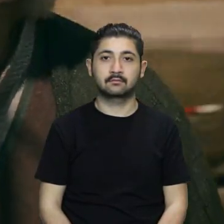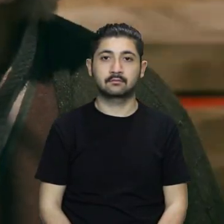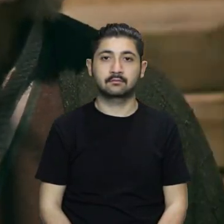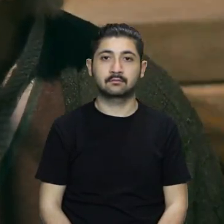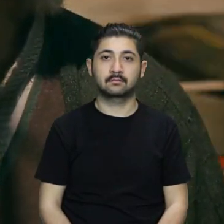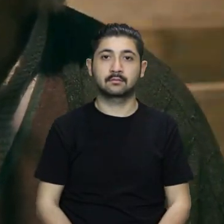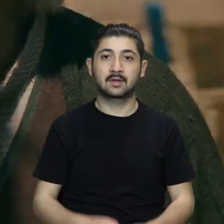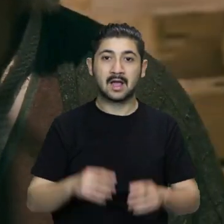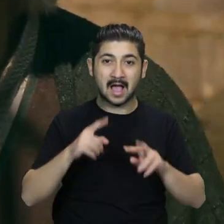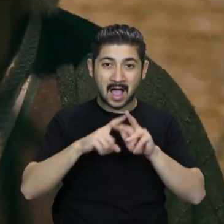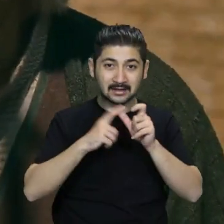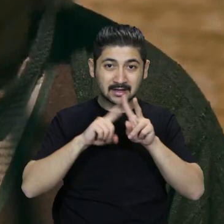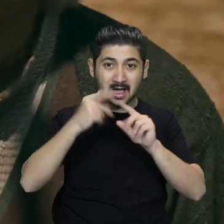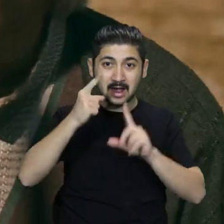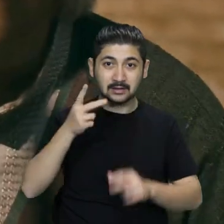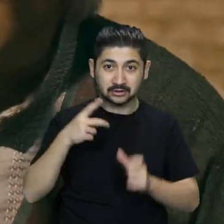Askeri Bey şehit mi oldu?